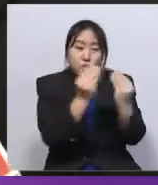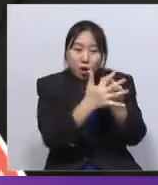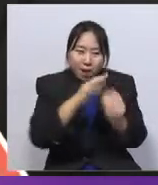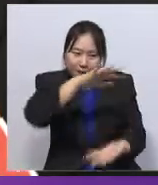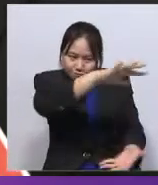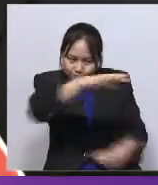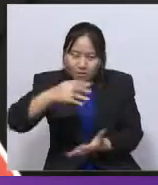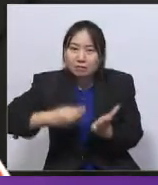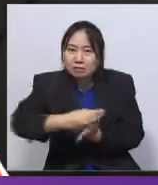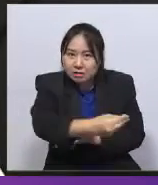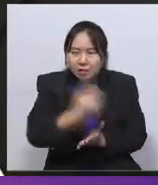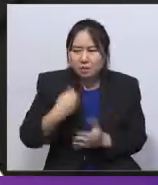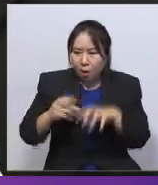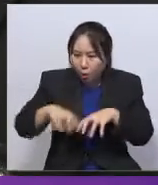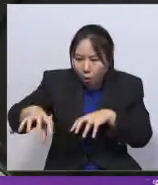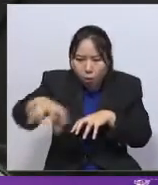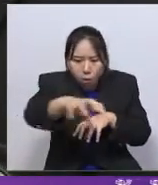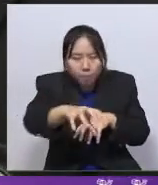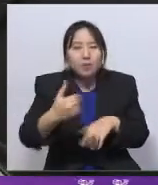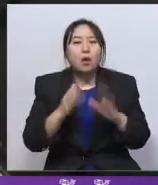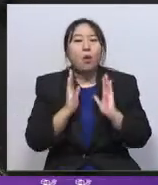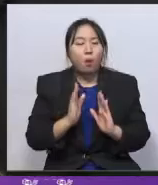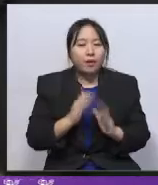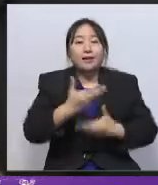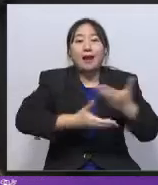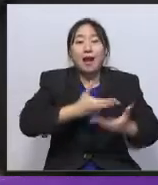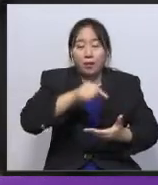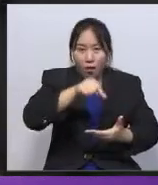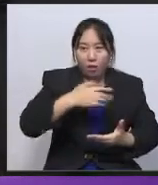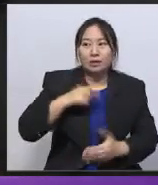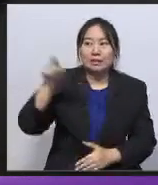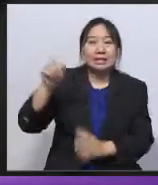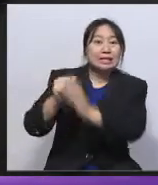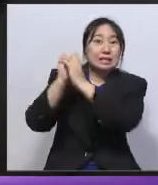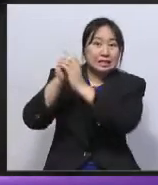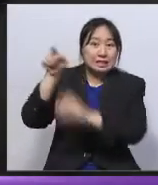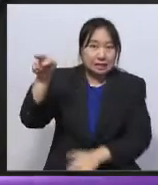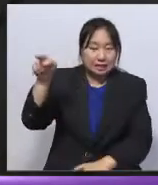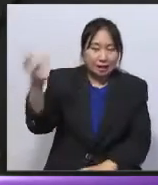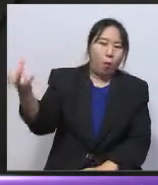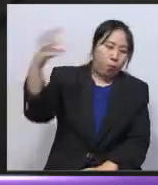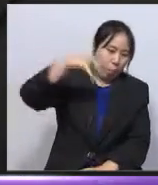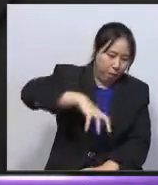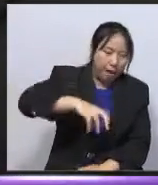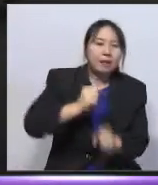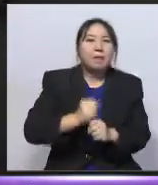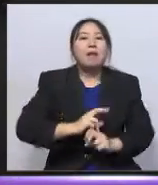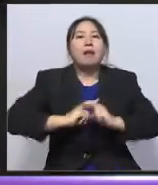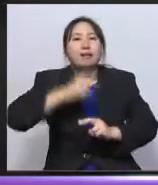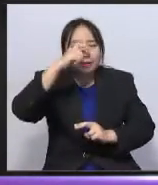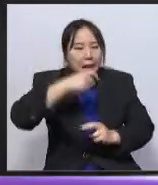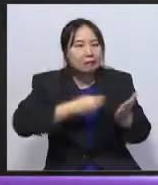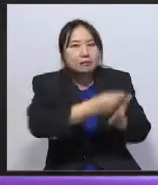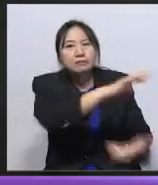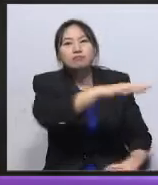าเองที่เป็นลูกค้าของเราที่ซื้อจากตลาดค้าส่งของเราในจีนเนี่ยก็กระโดดเข้ามาเป็นผู้ผลิตเองในเมืองไทยเยอะขึ้นนะครับแ